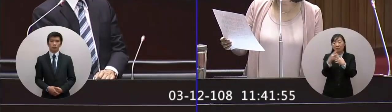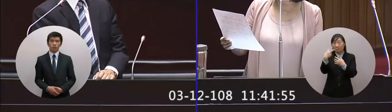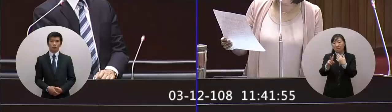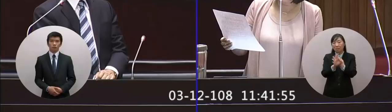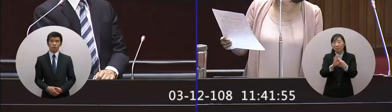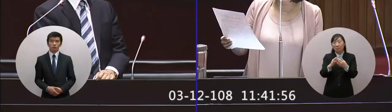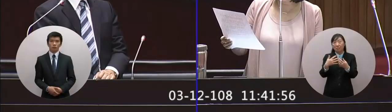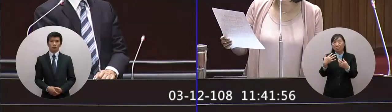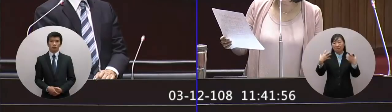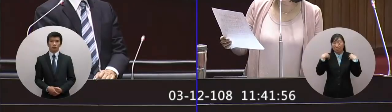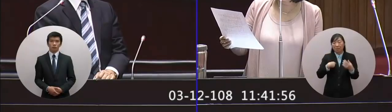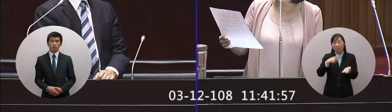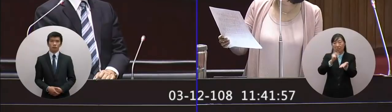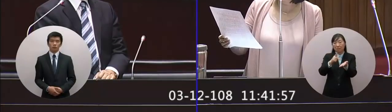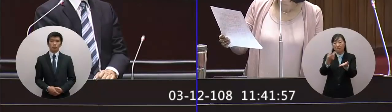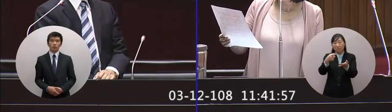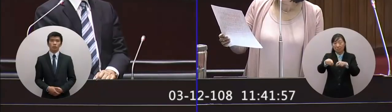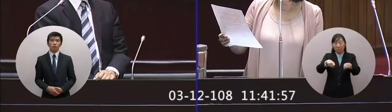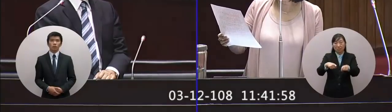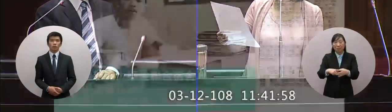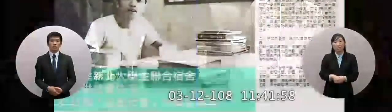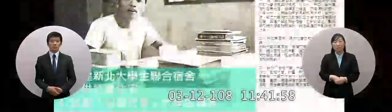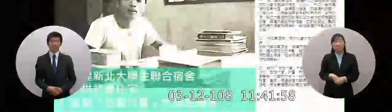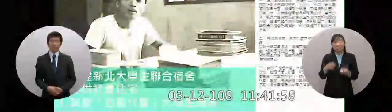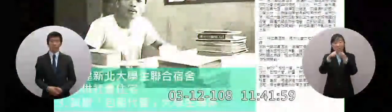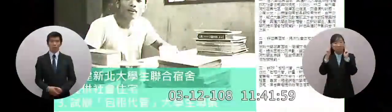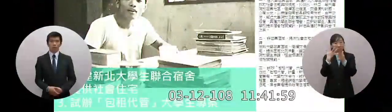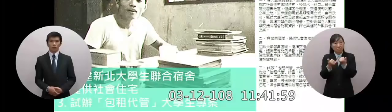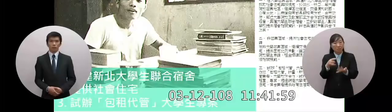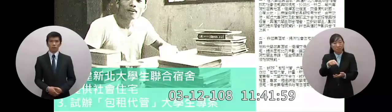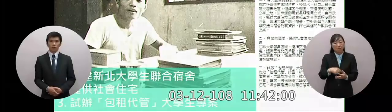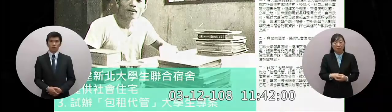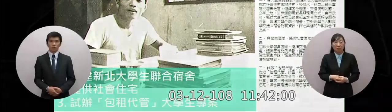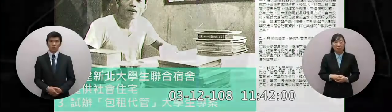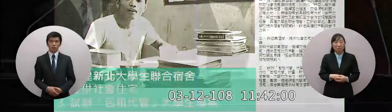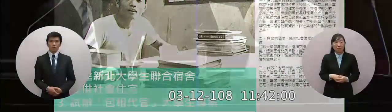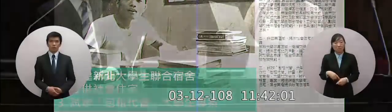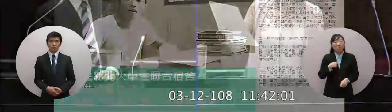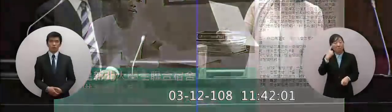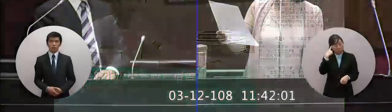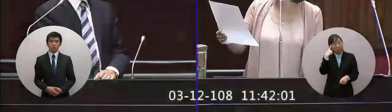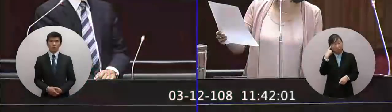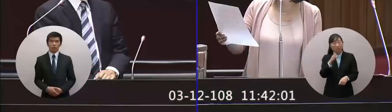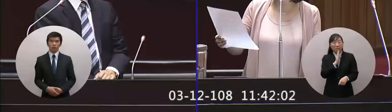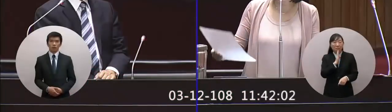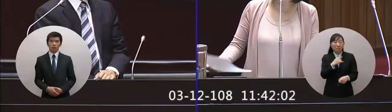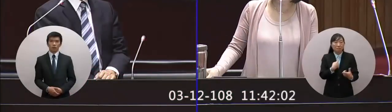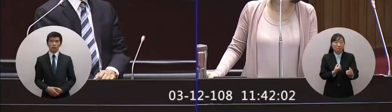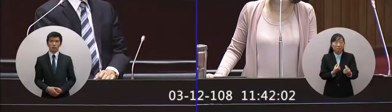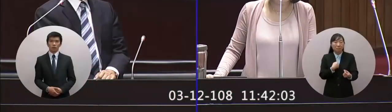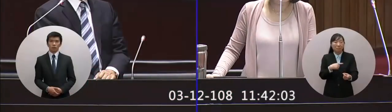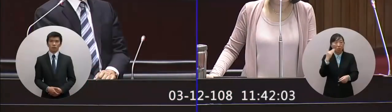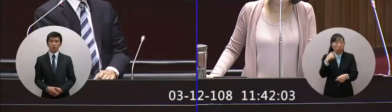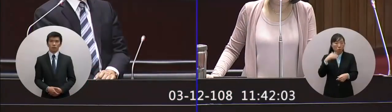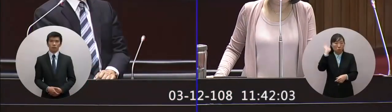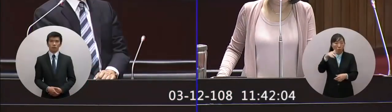租代管的大学生专案。大学生的住宿问题 我感同身受，我当选新北市长